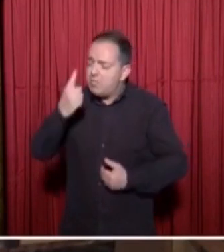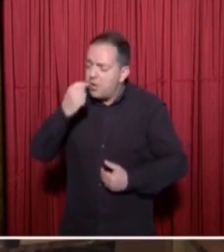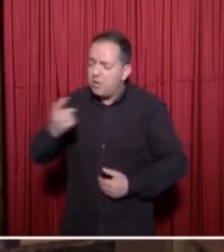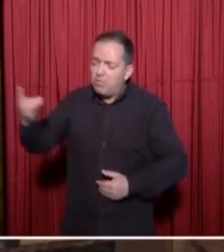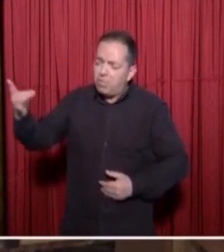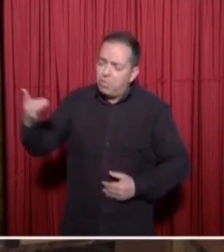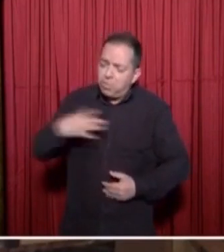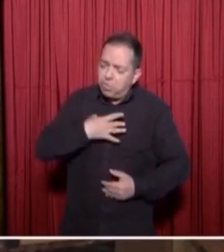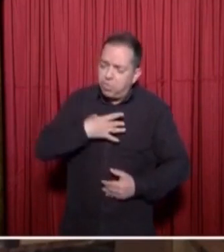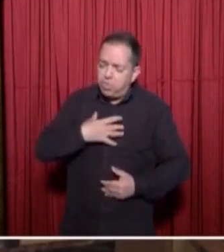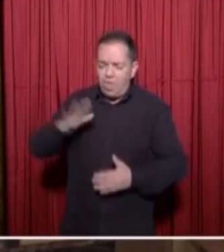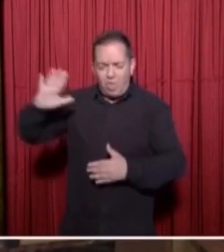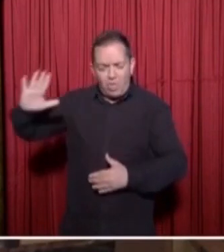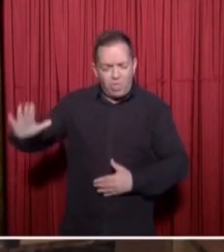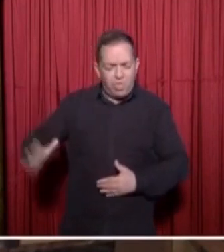απόσημε μη